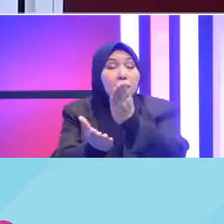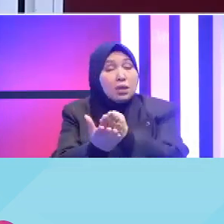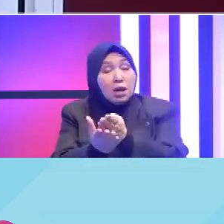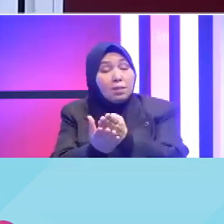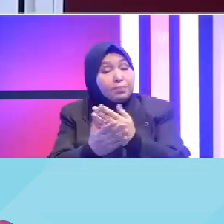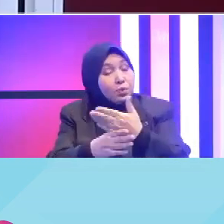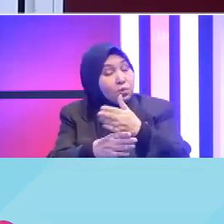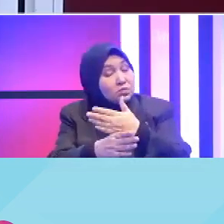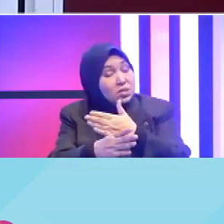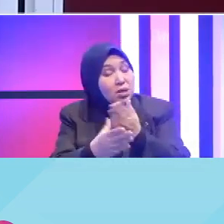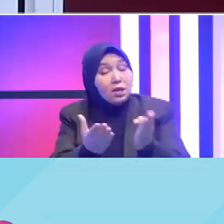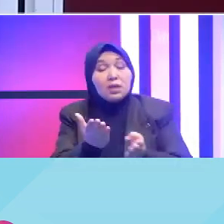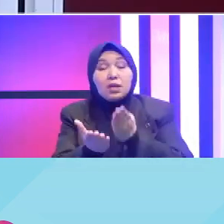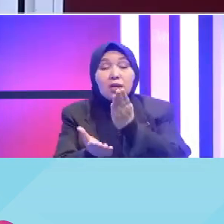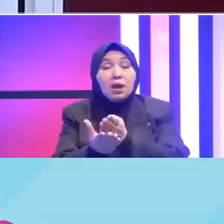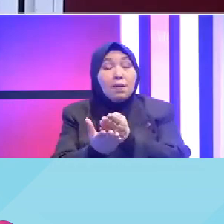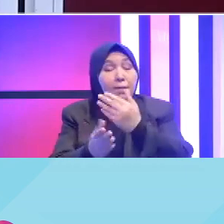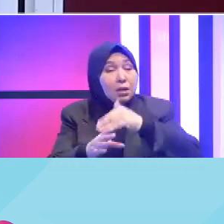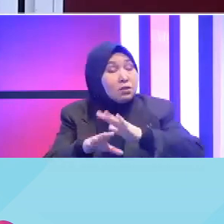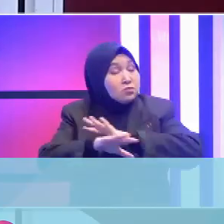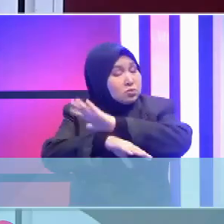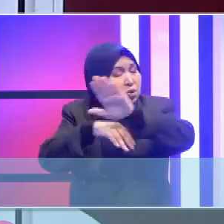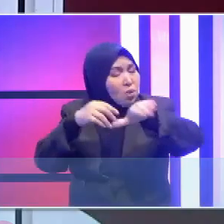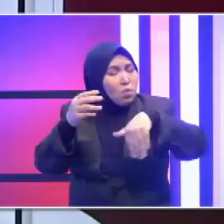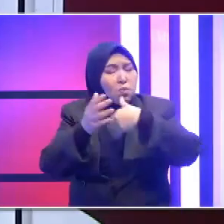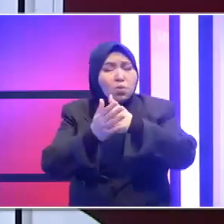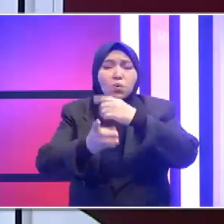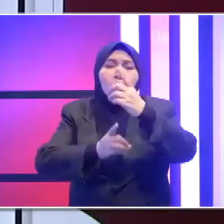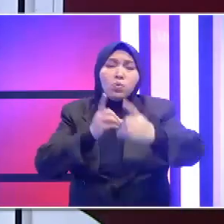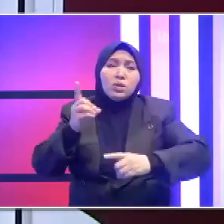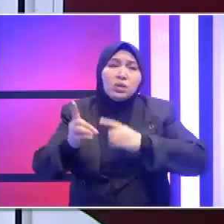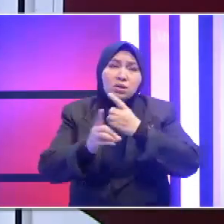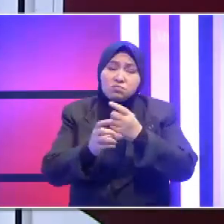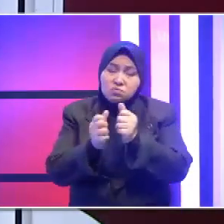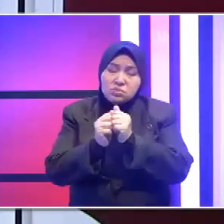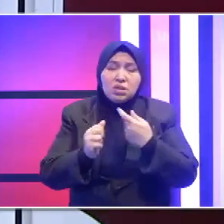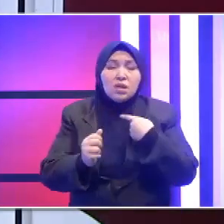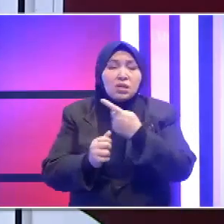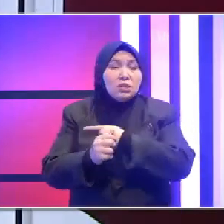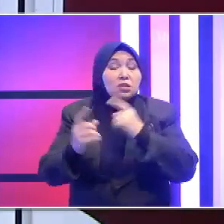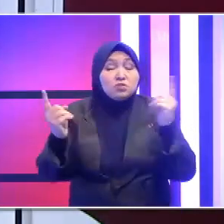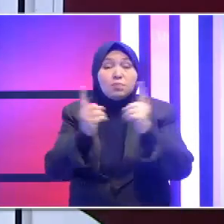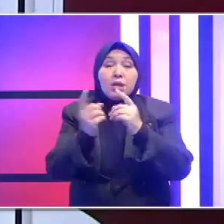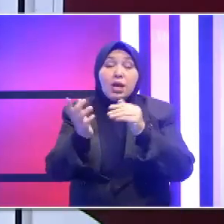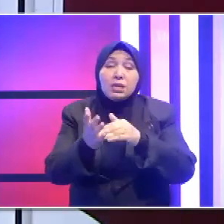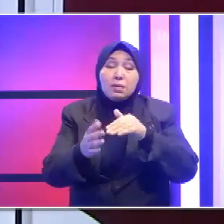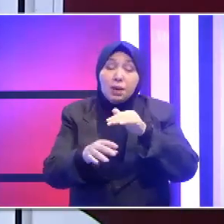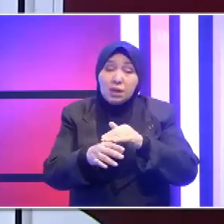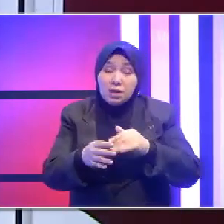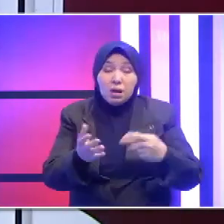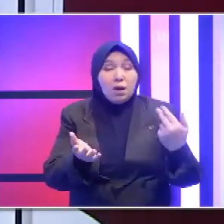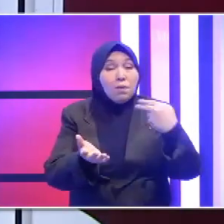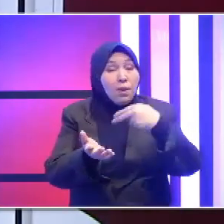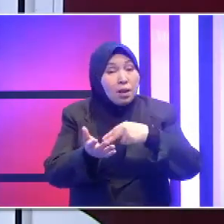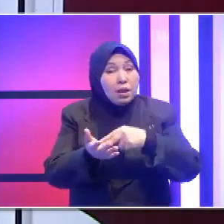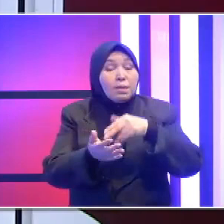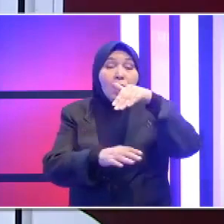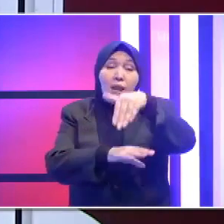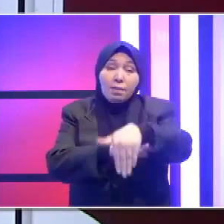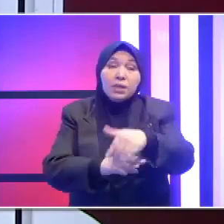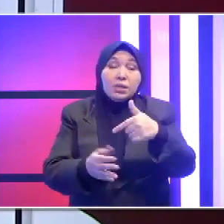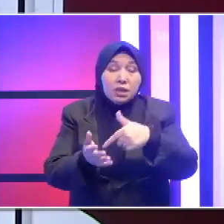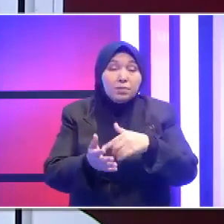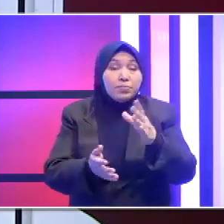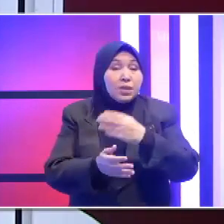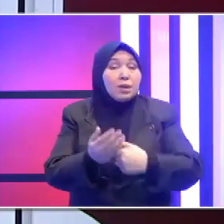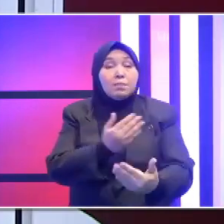kongsikan Hidayah kepada seluruh seluruh dunia Jadi sama-sama kita bertemu lagi pada siaran ulangan padem malam ini